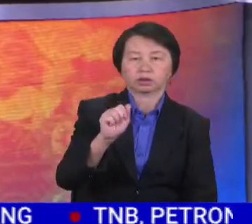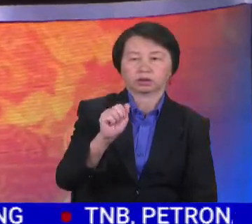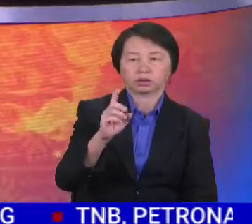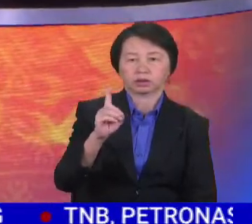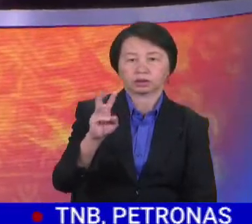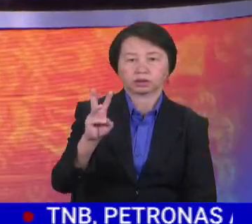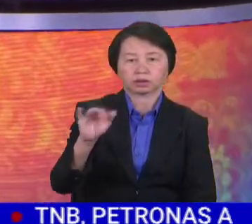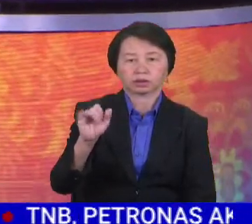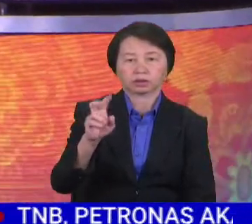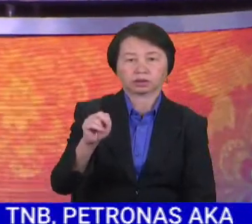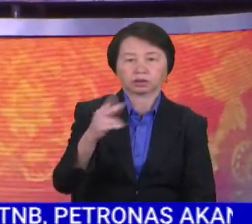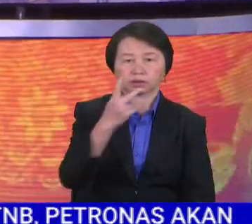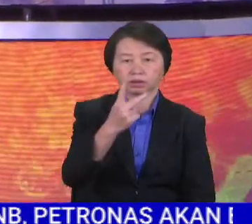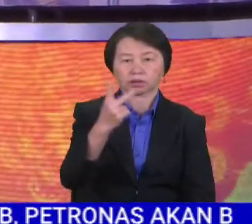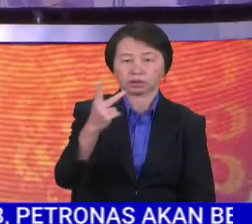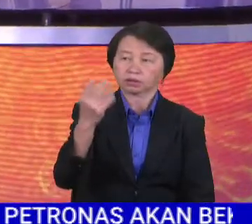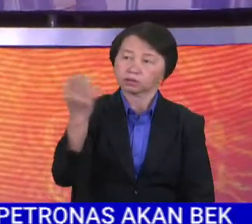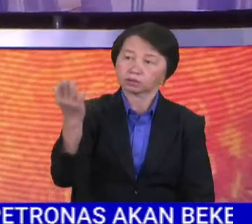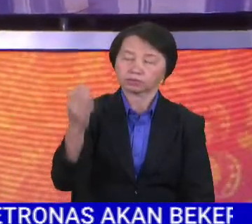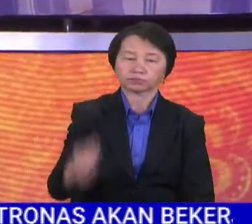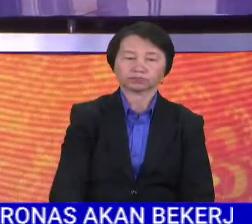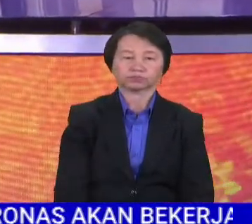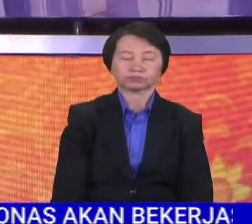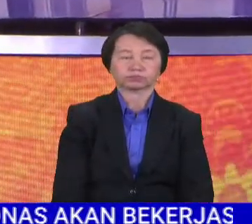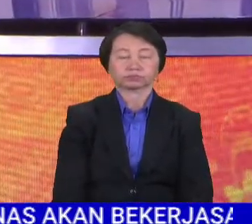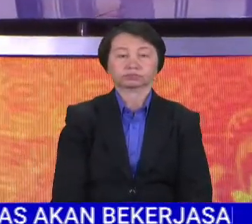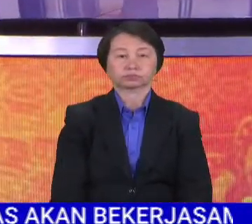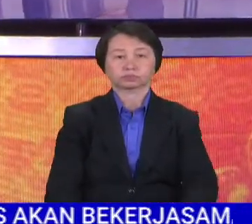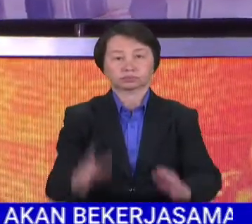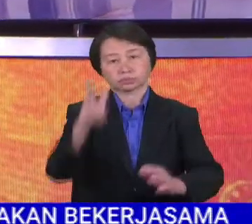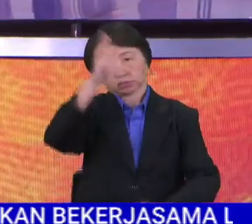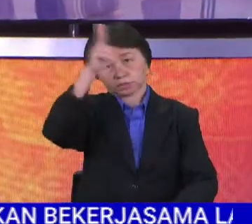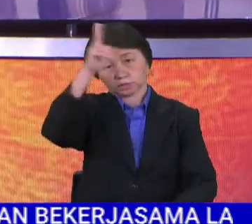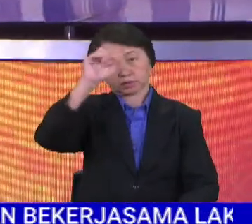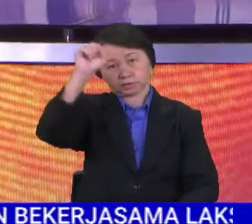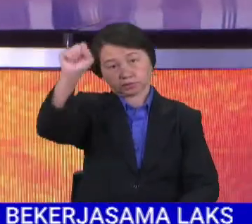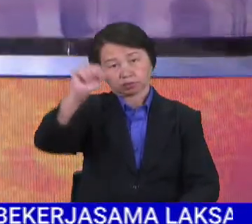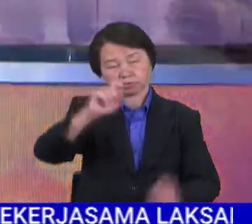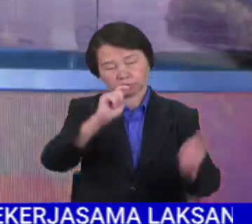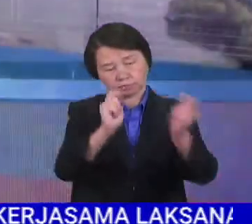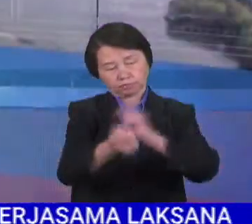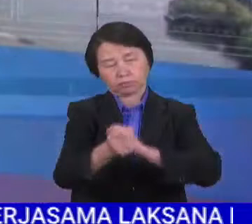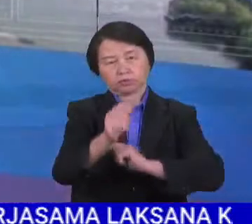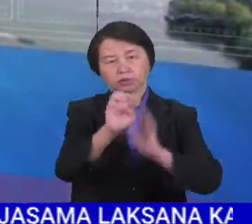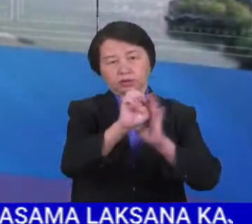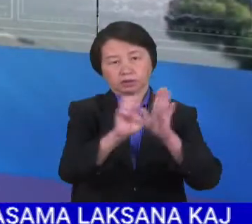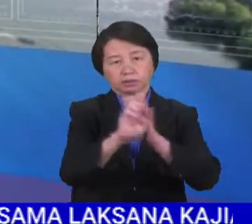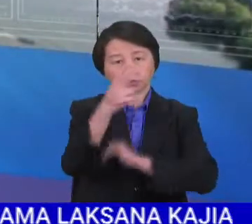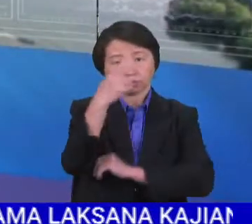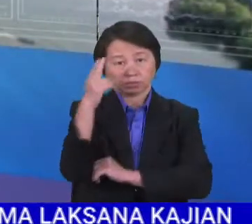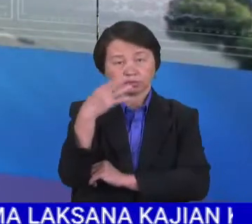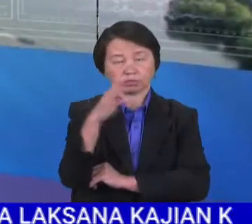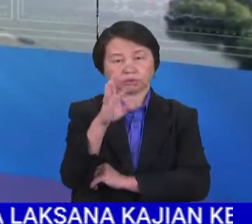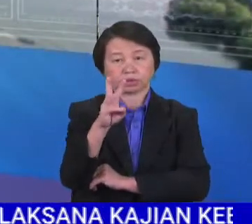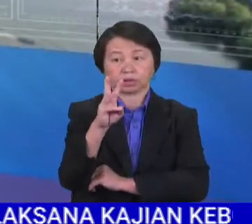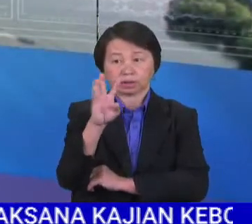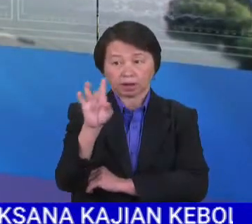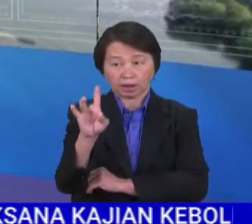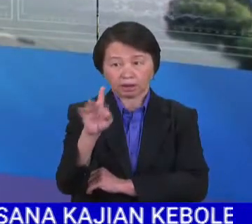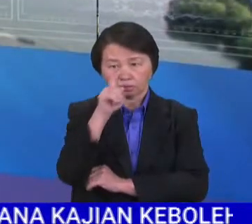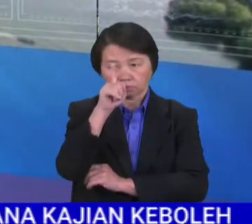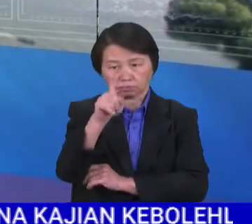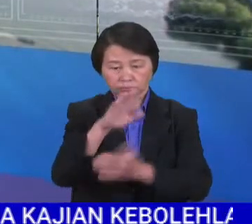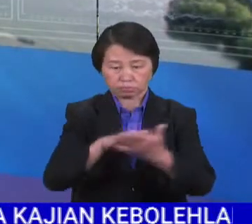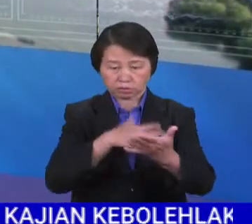di sini kadoin yuktika Klojen sama bercanda memindai dokumen hutan 1968 bagi memastikan